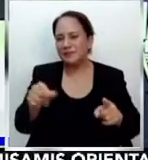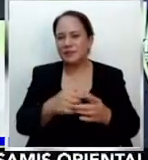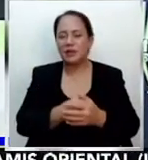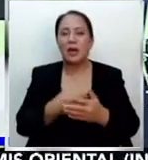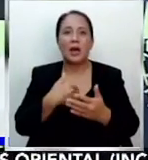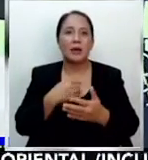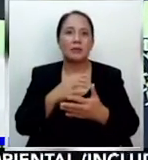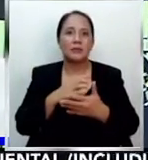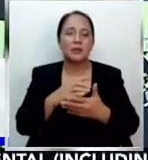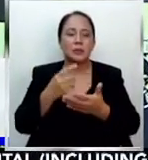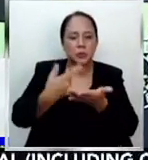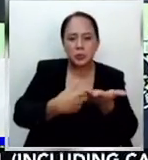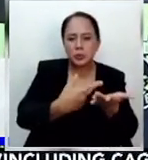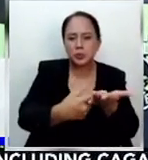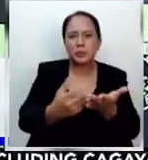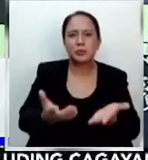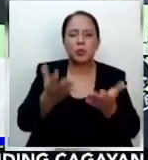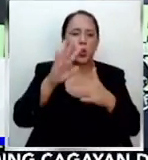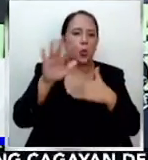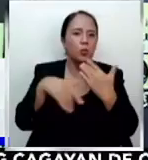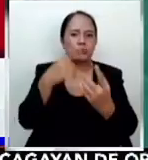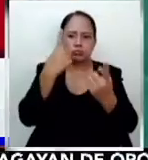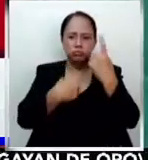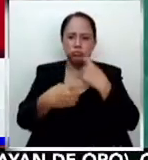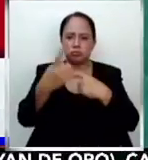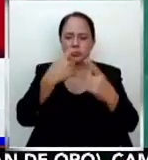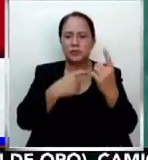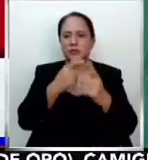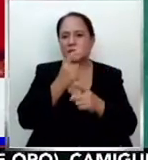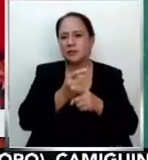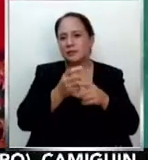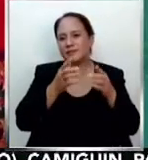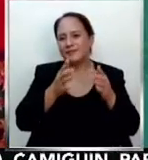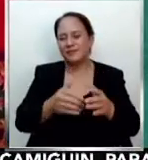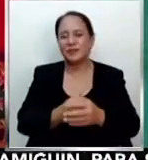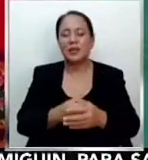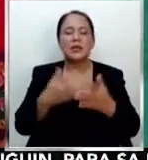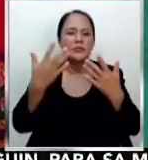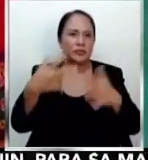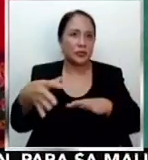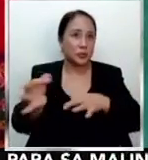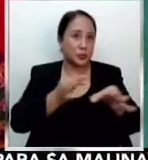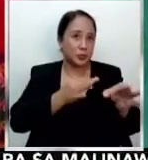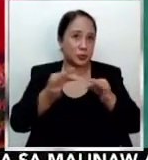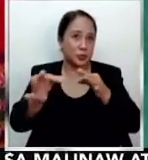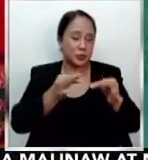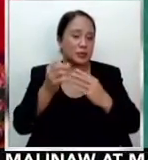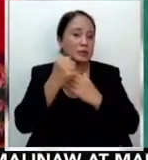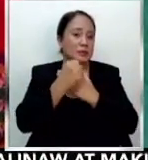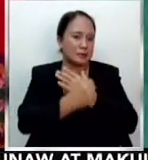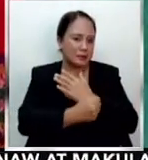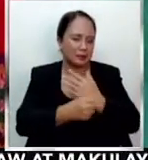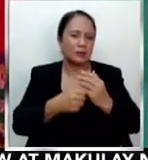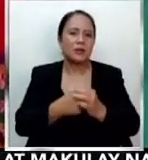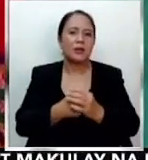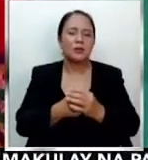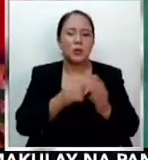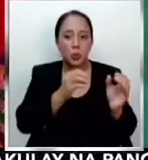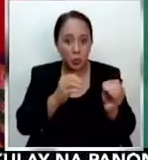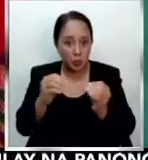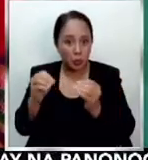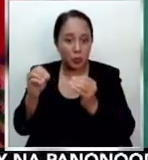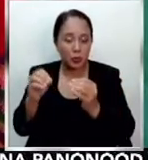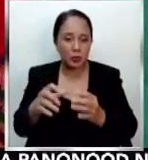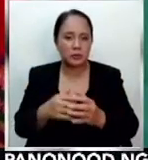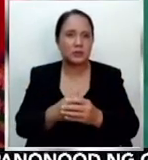so they can raise all their questions on the right platform. They explain naman nila yung side nila. Willing din naman yung mga organizers natin na magkaroon